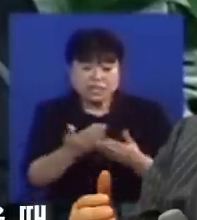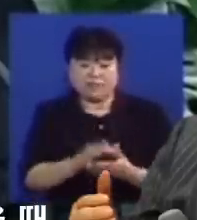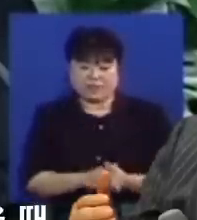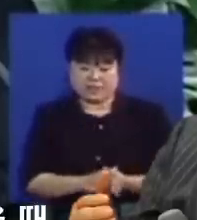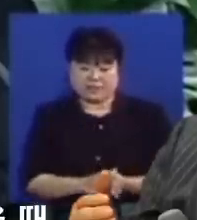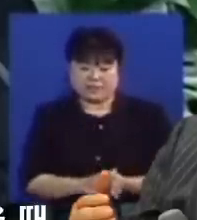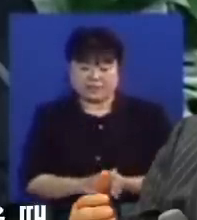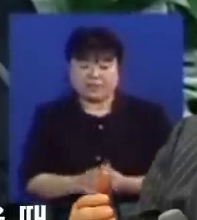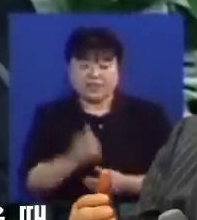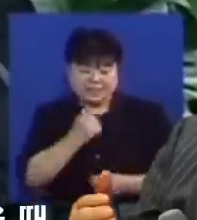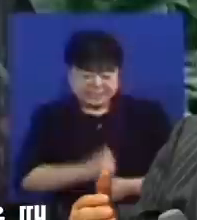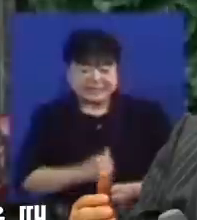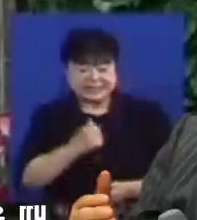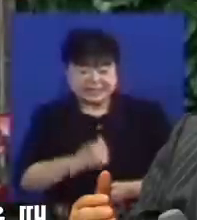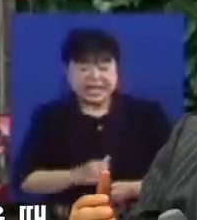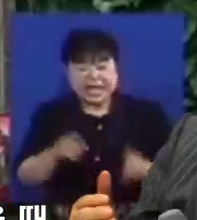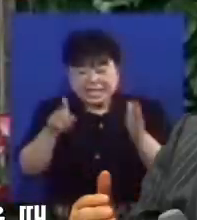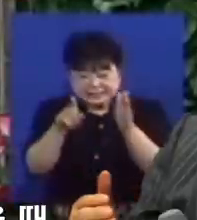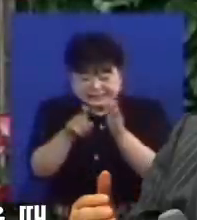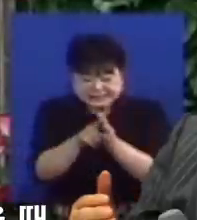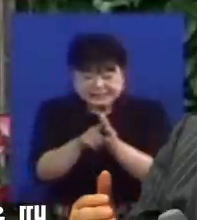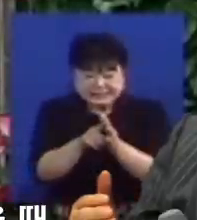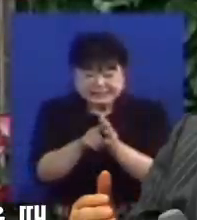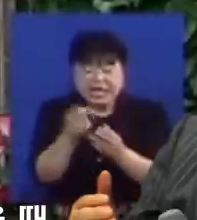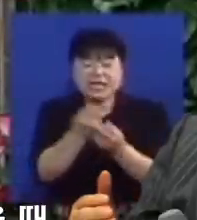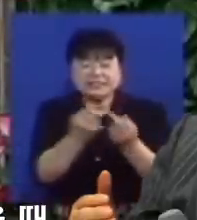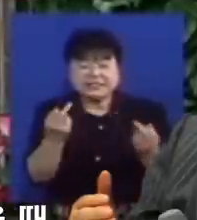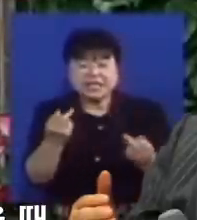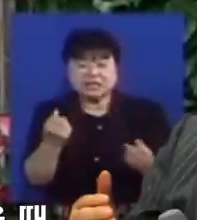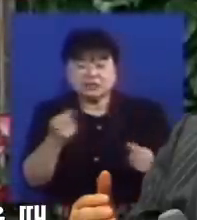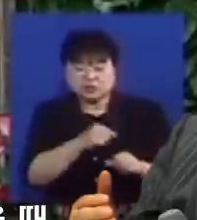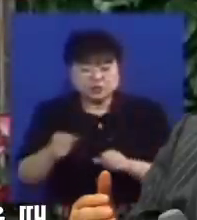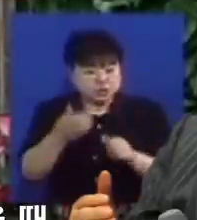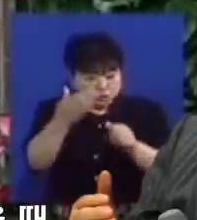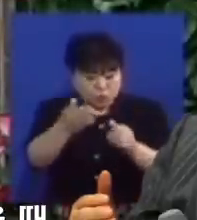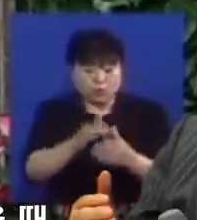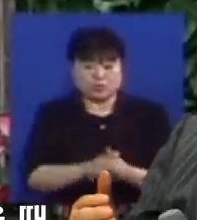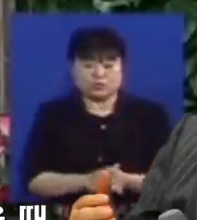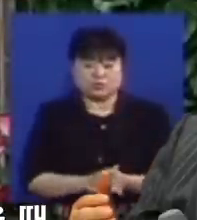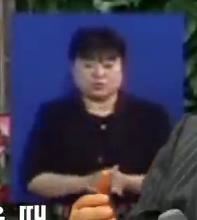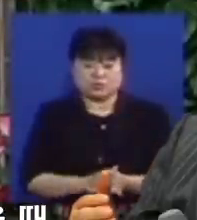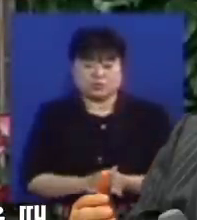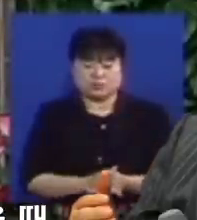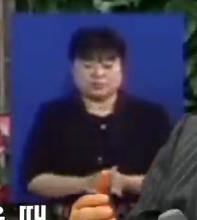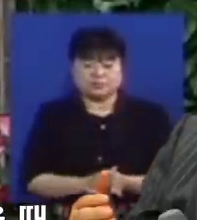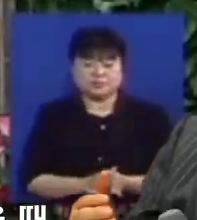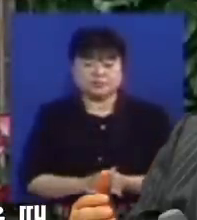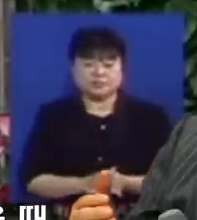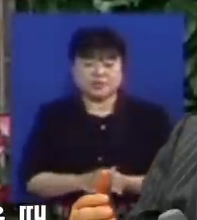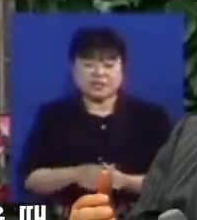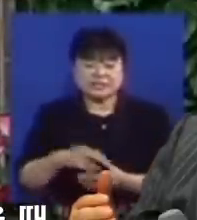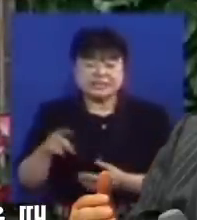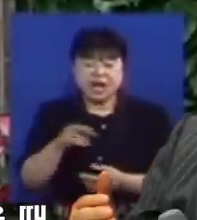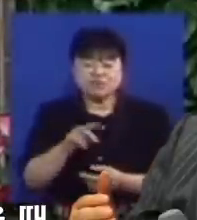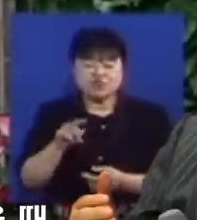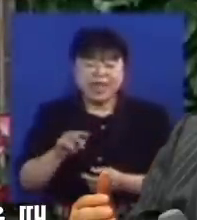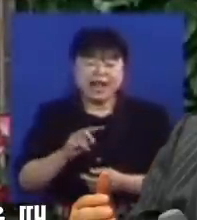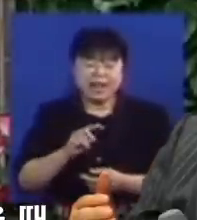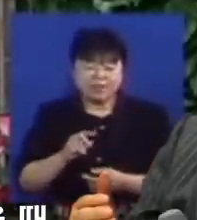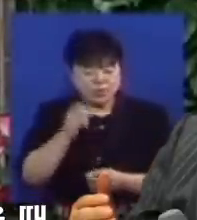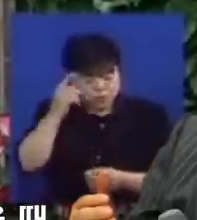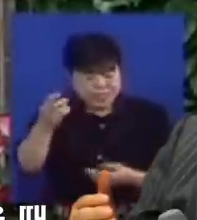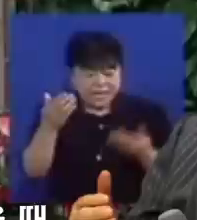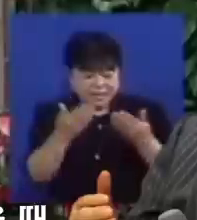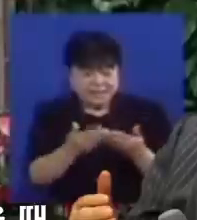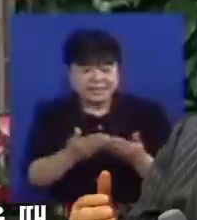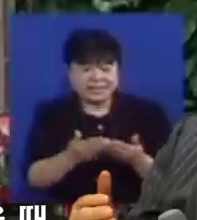WPN은 말하기를 인내와 신앙은 산이라도 움직인다. 사무엘 존슨 영국의 시인이여 평론가는 위대한